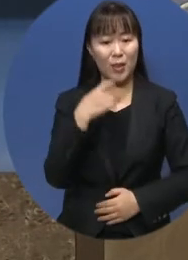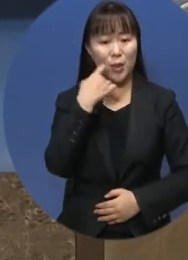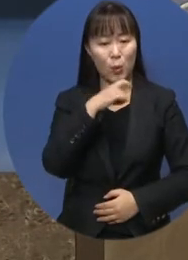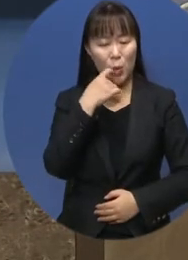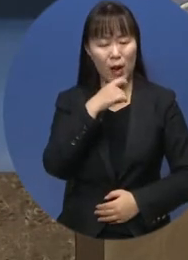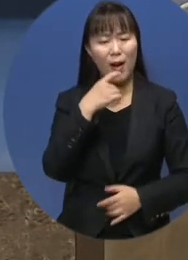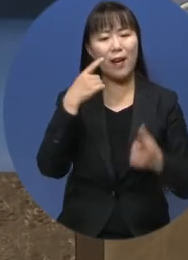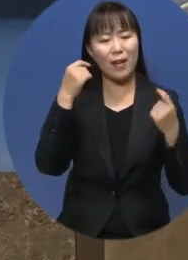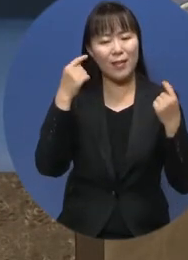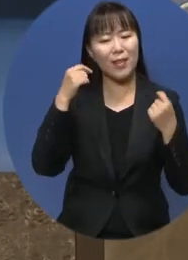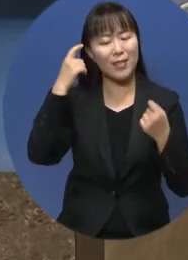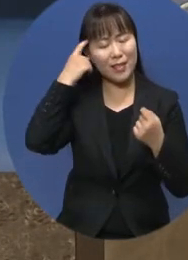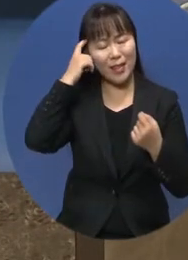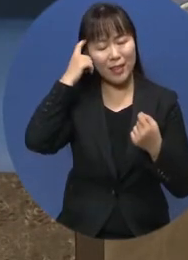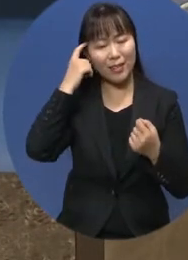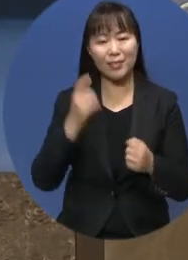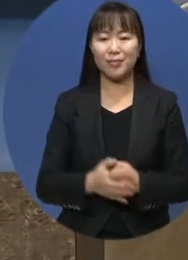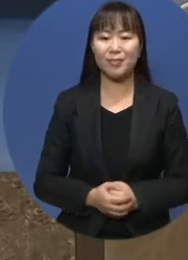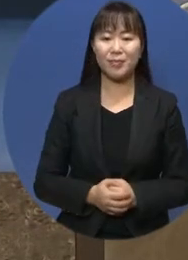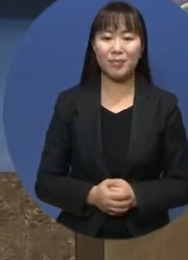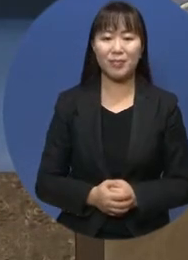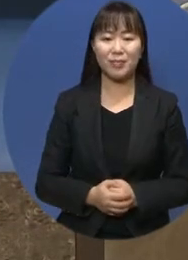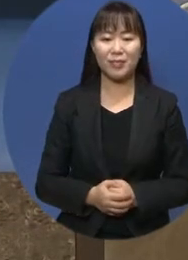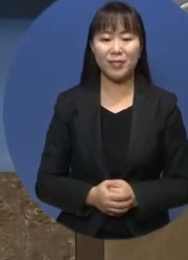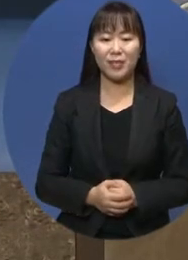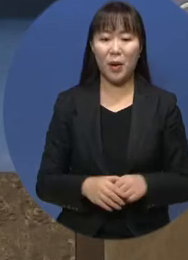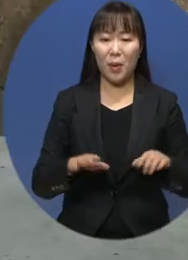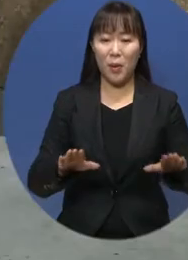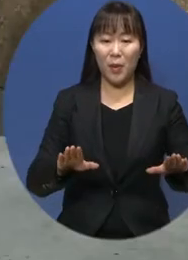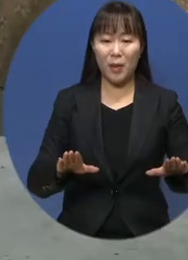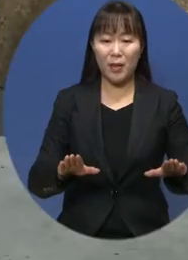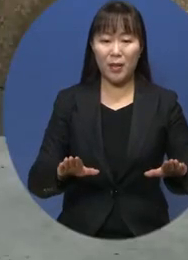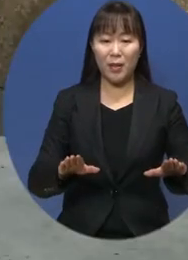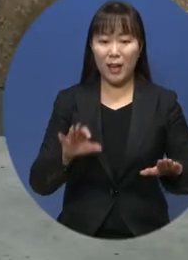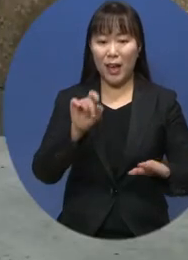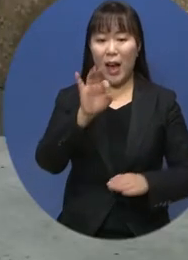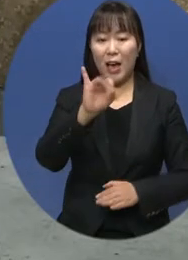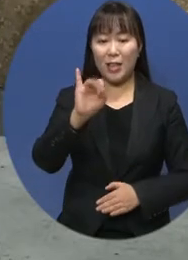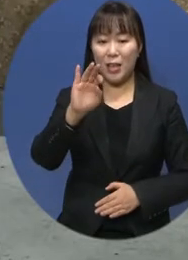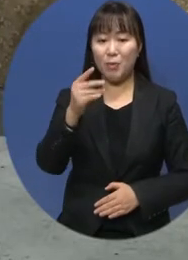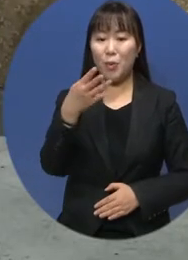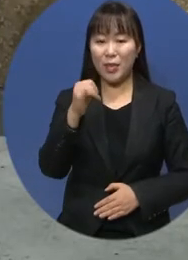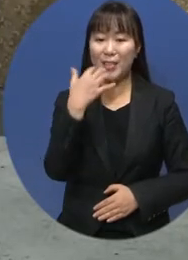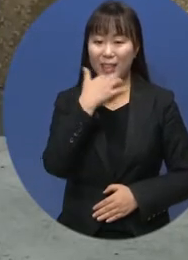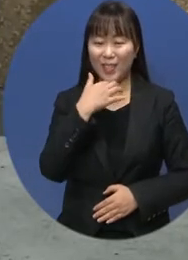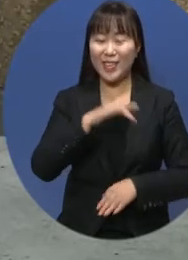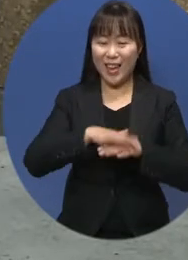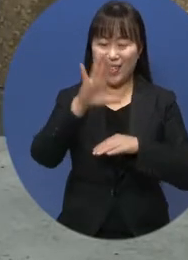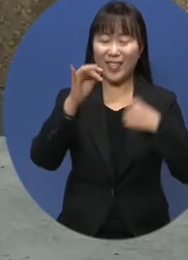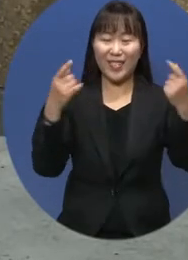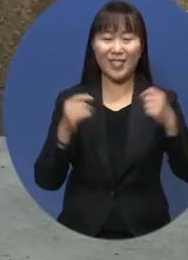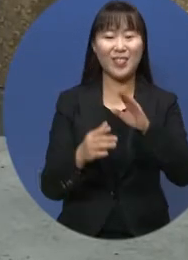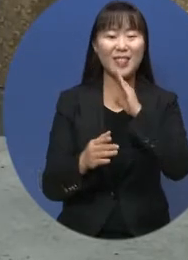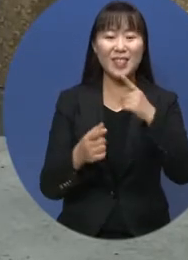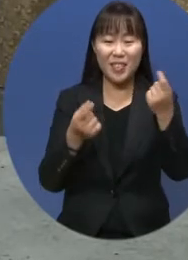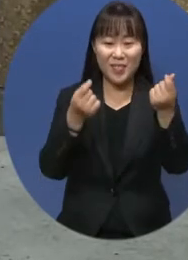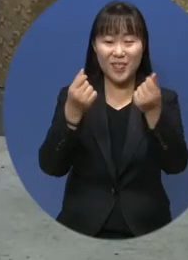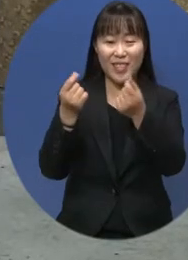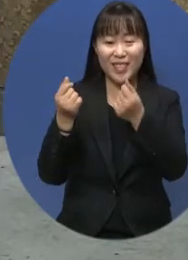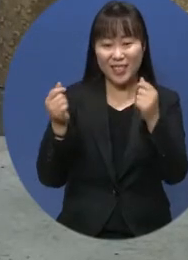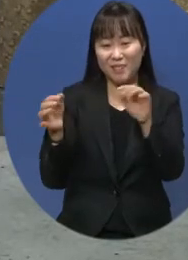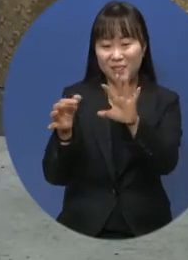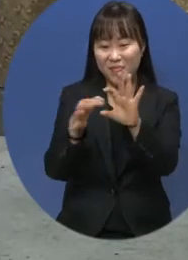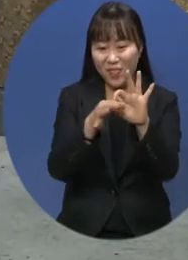노란색으로 어난 일입니다 예 오늘 아이보리 수익도 노란색 하고 잘 어울려요 그래서 아깝게 약간 쪽일 맹